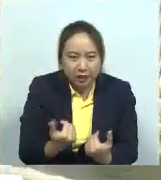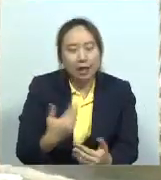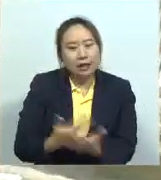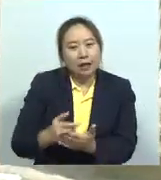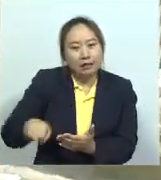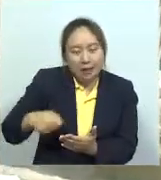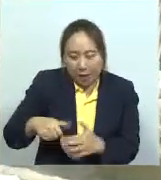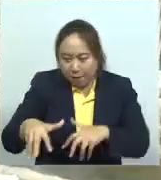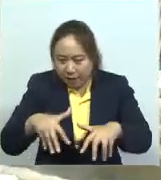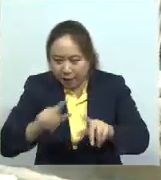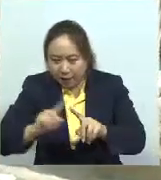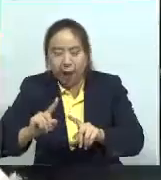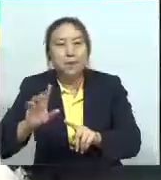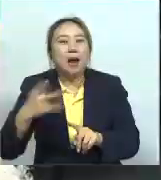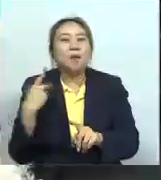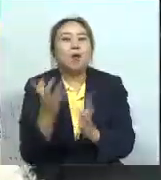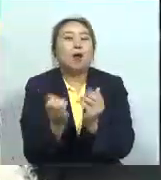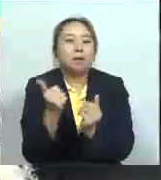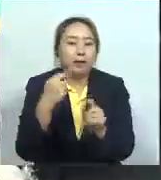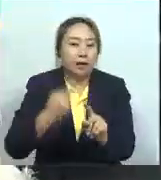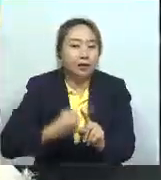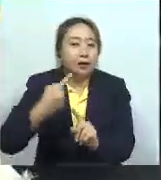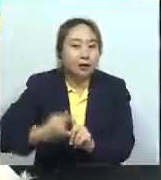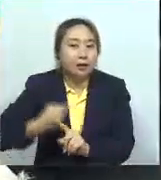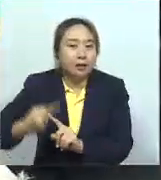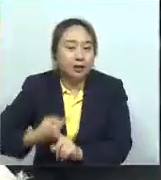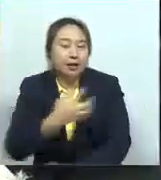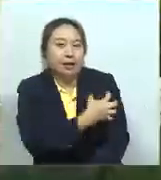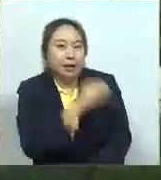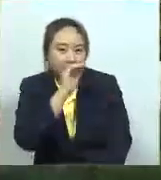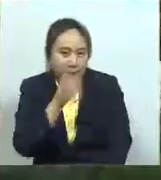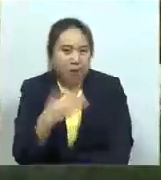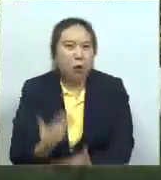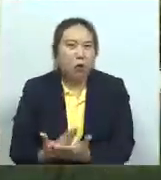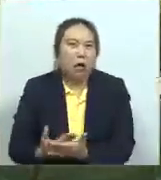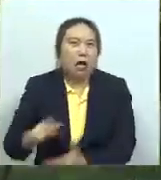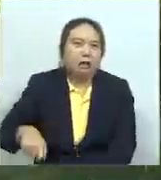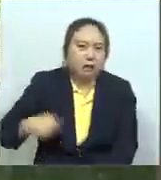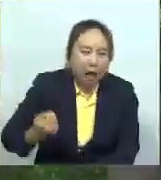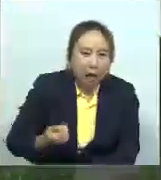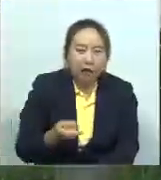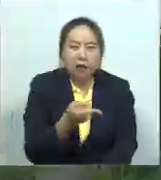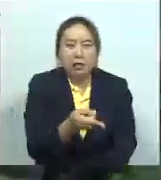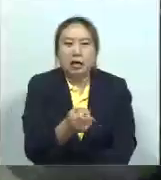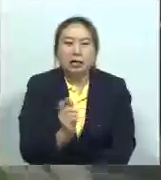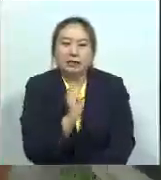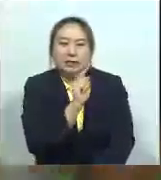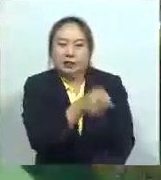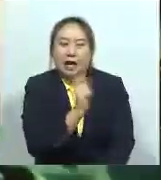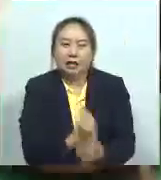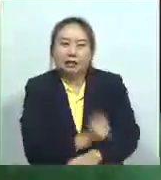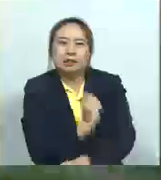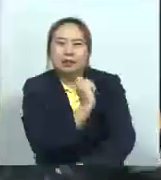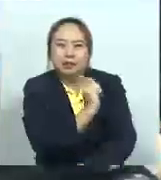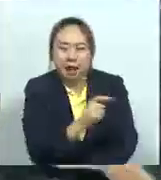ชุมชนมากขึ้นซึ่งโดยในแต่ละเดือนเทศบาลเมืองเขารูปช้างต้องใช้งบประมาณในการชำระค่ากำจัดขยะเดือนละ 350,000